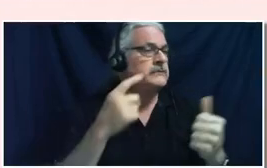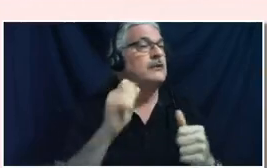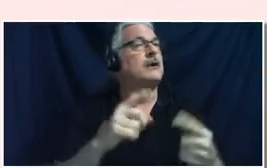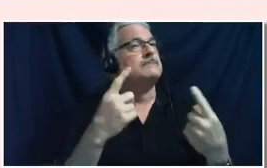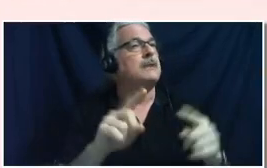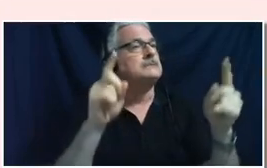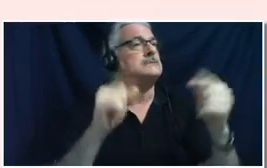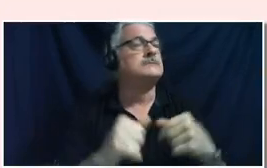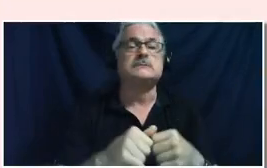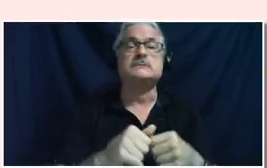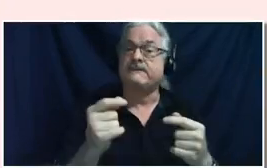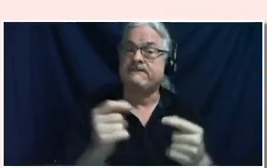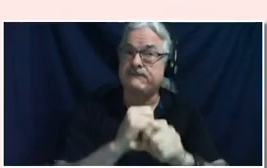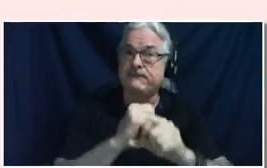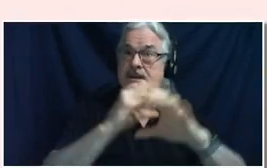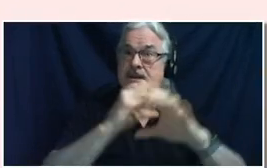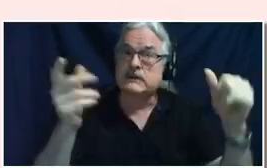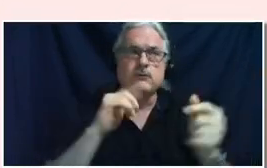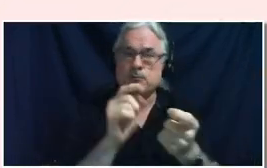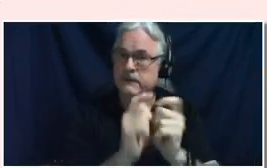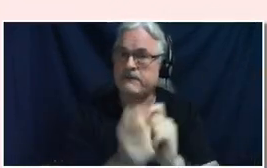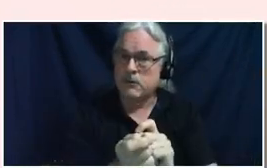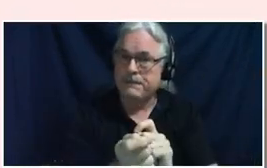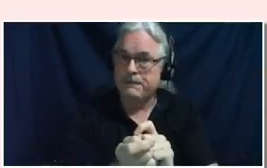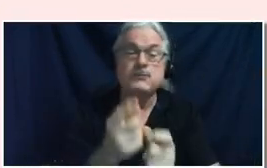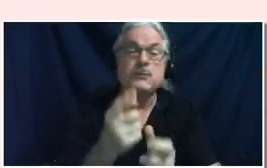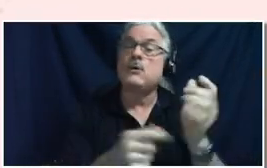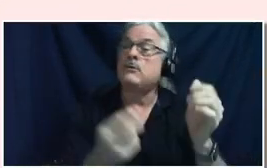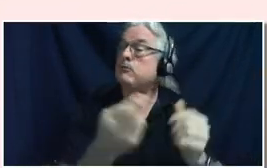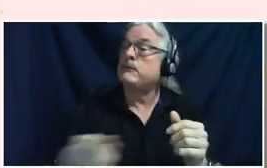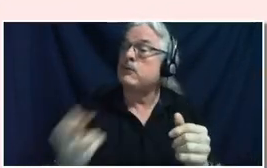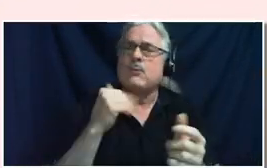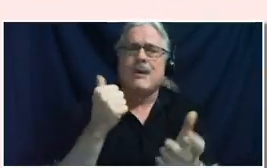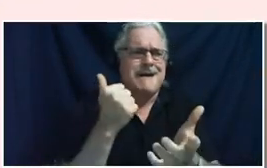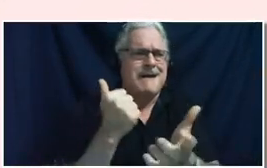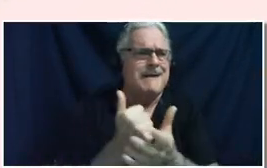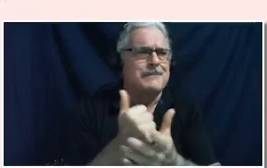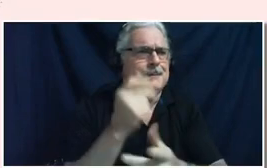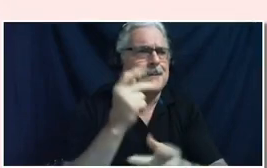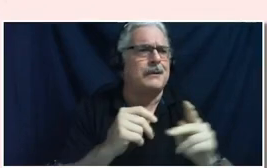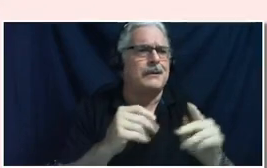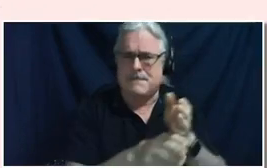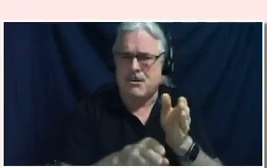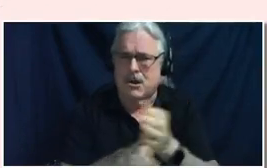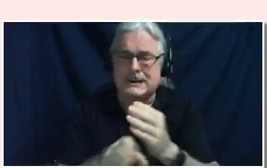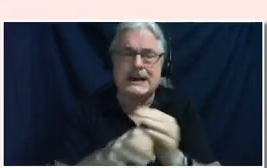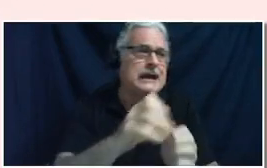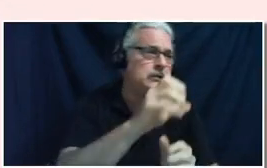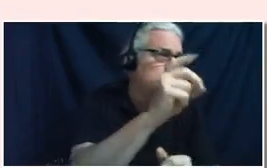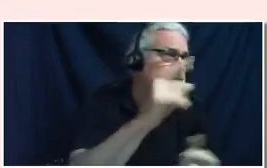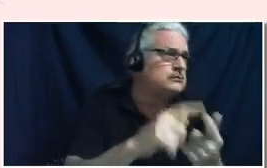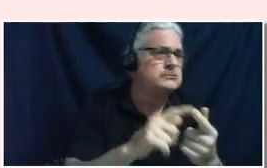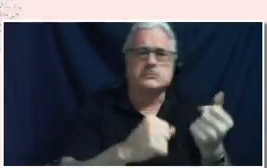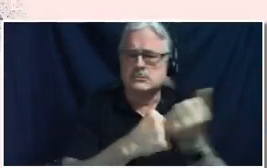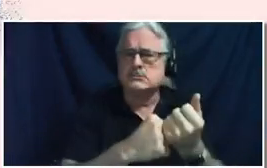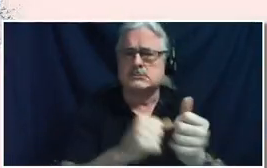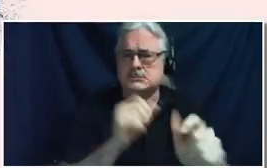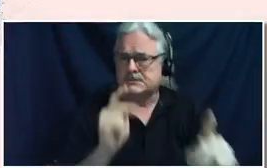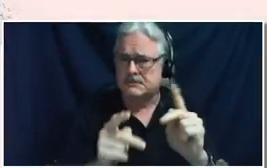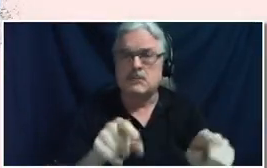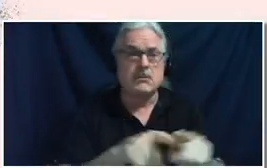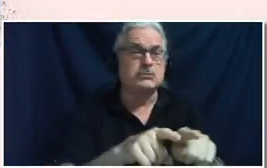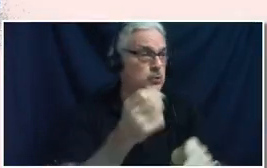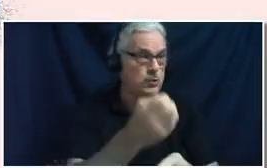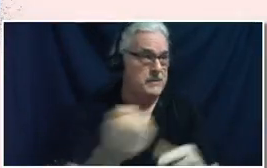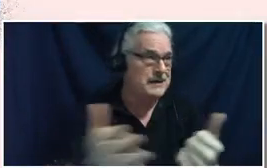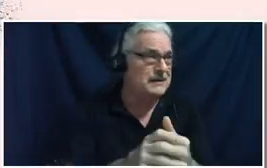la réforme. Les ressources qui peuvent aider les personnes marginalisées, éducateurs, personnel de soutien et matériel, doivent être partagées